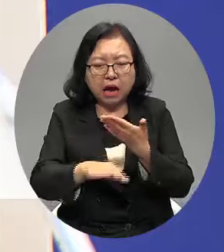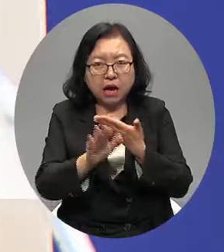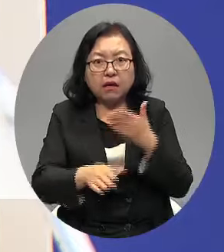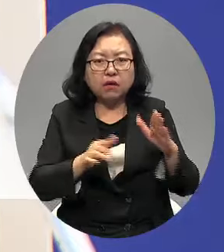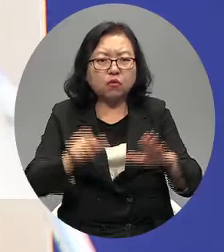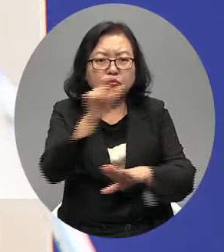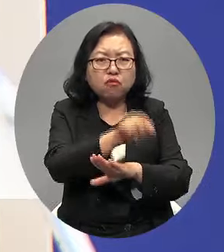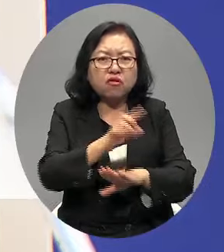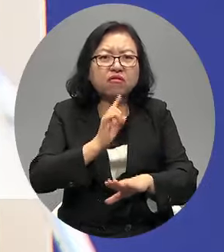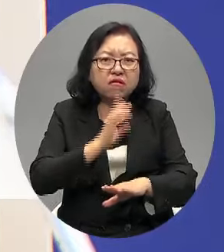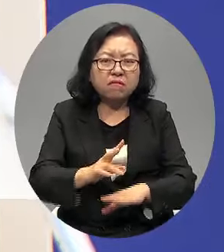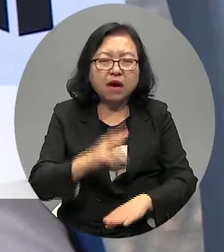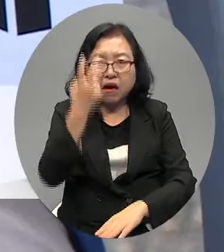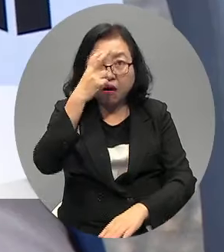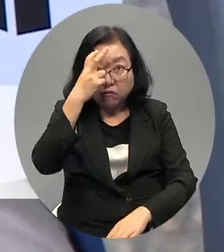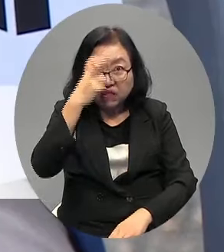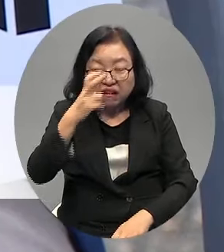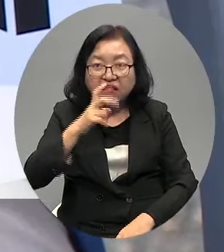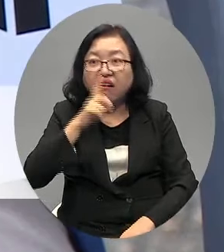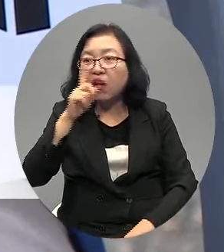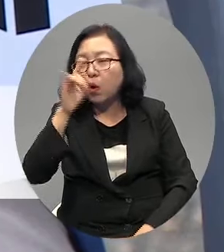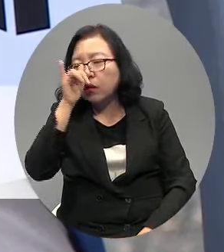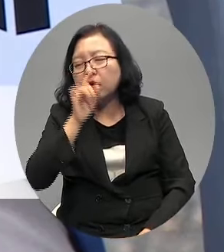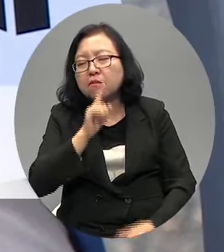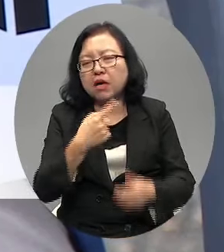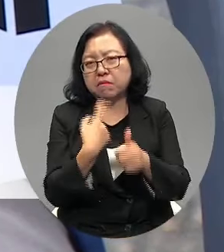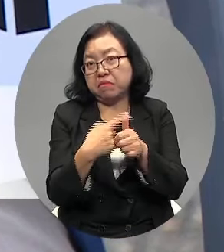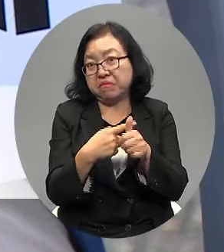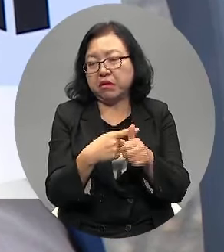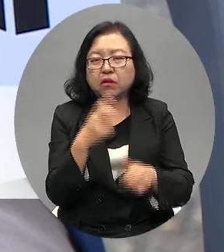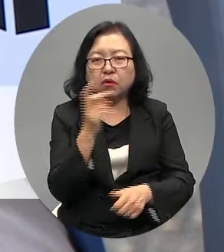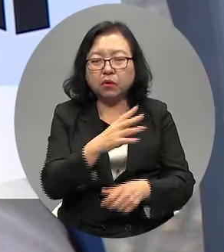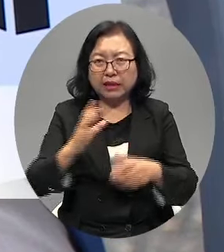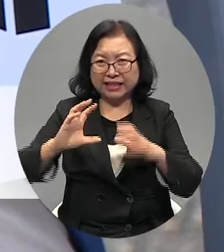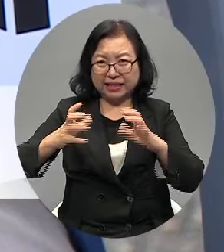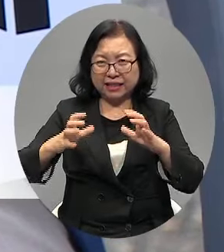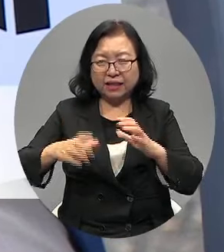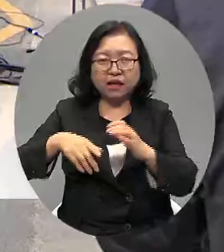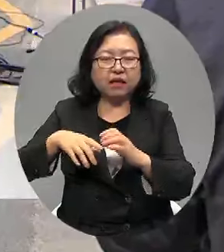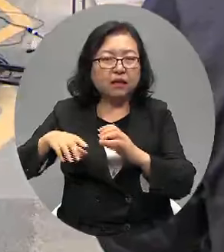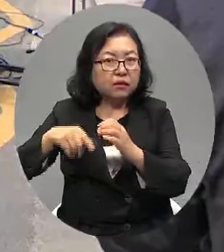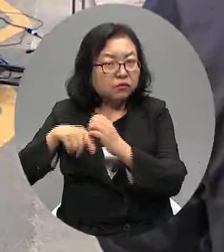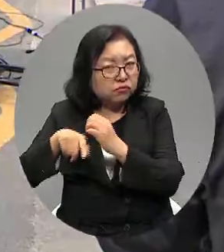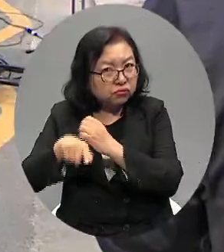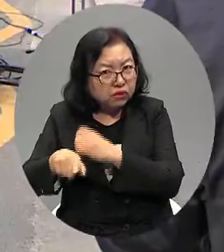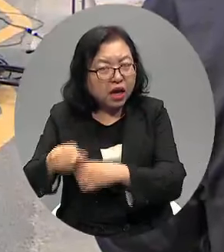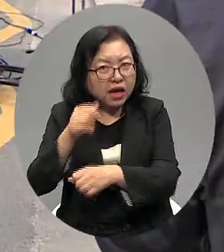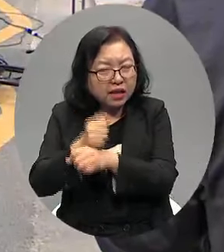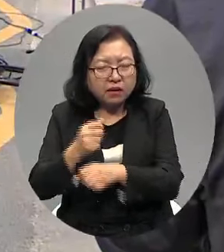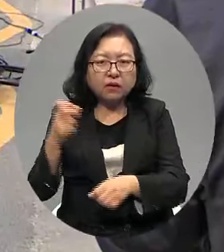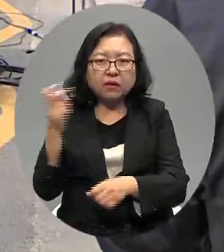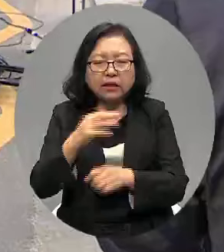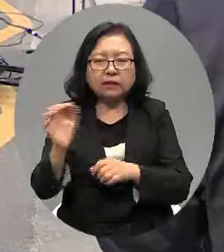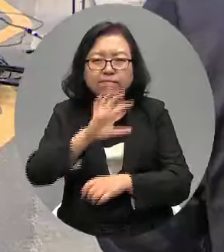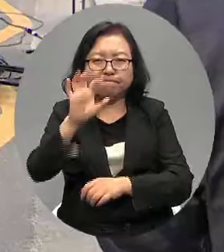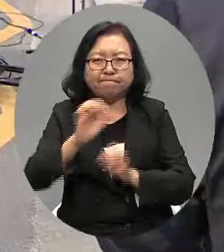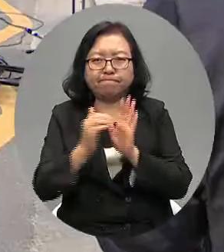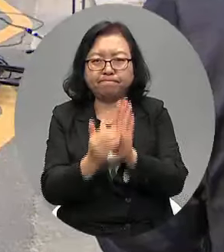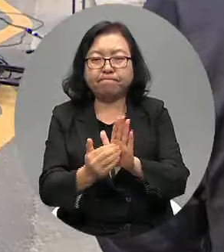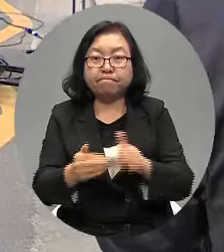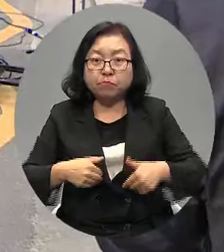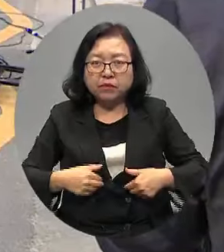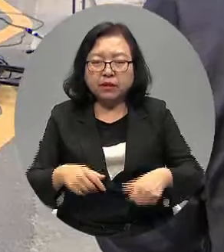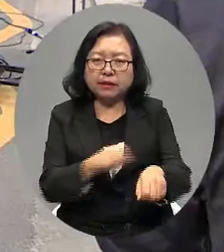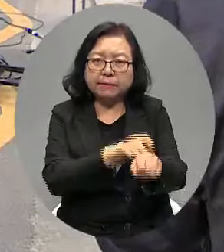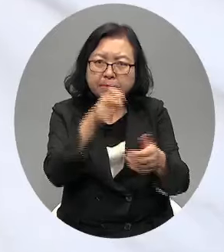있다고 비판했습니다. 또 국회에서 국정조사를 통해 재발 방지 대책을 마련해야 한다면서 특별법과